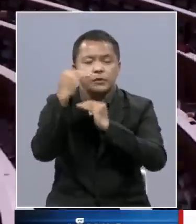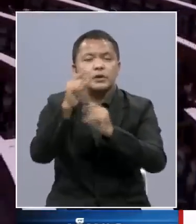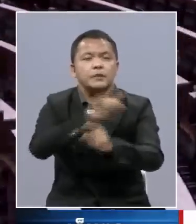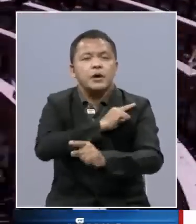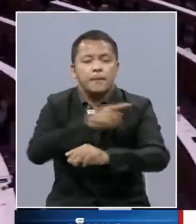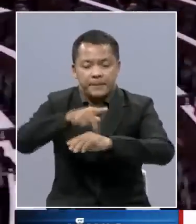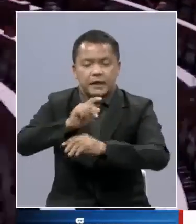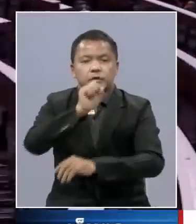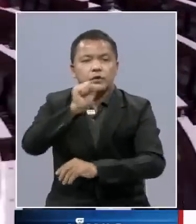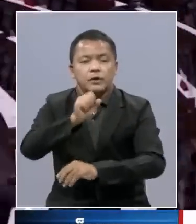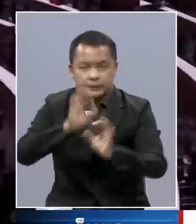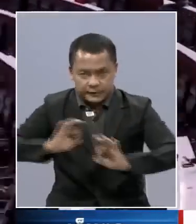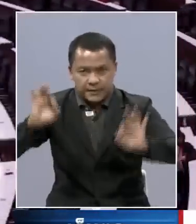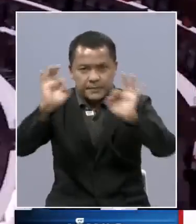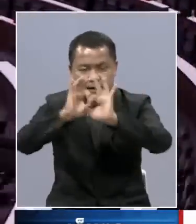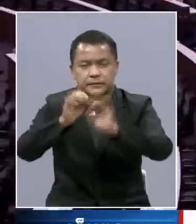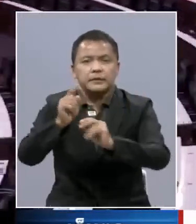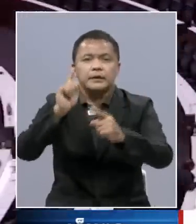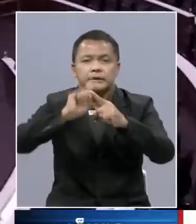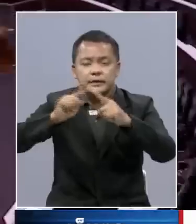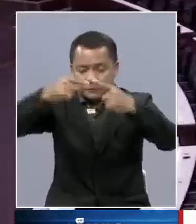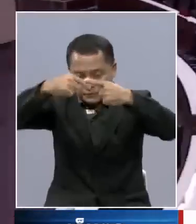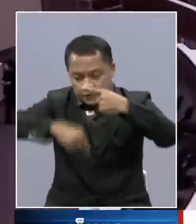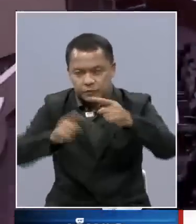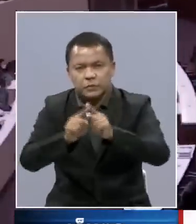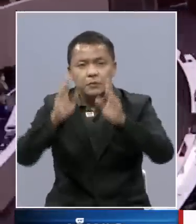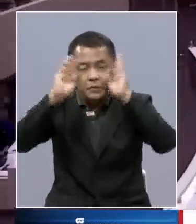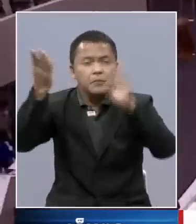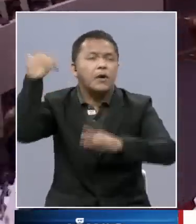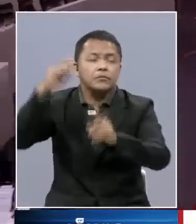ของประธานสภาที่สำคัญไว้หลายกรณีประสบการณ์จาก